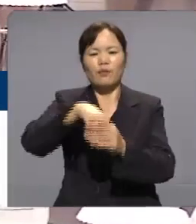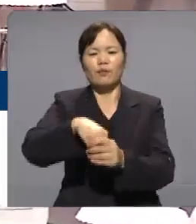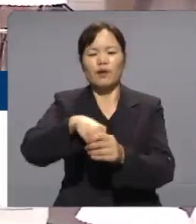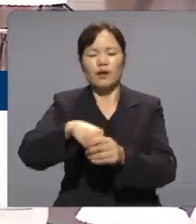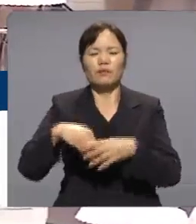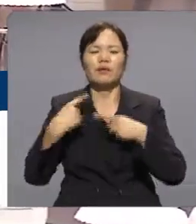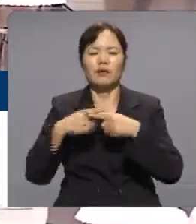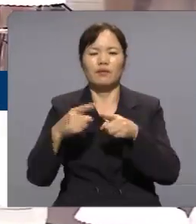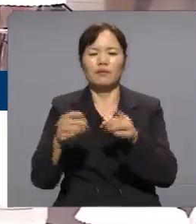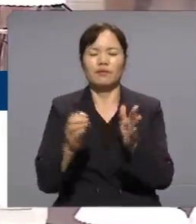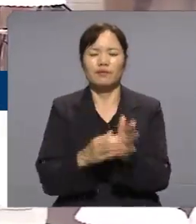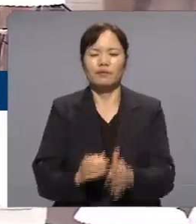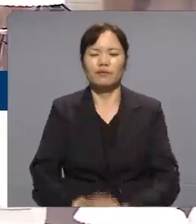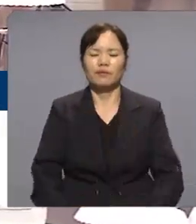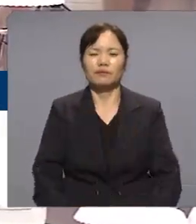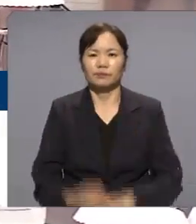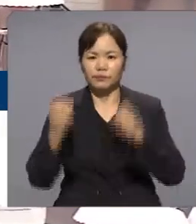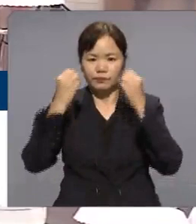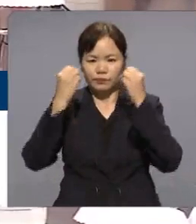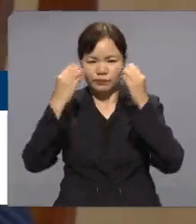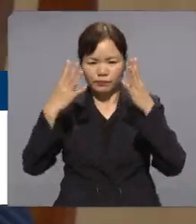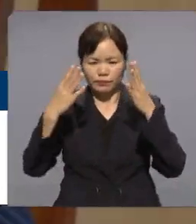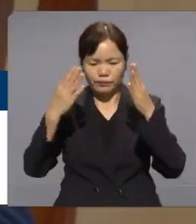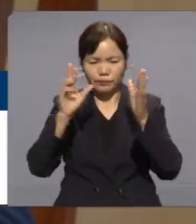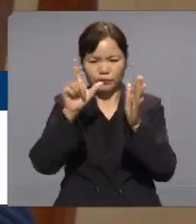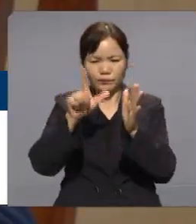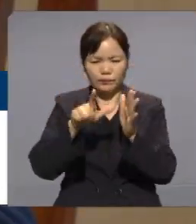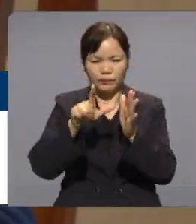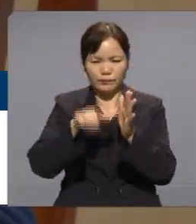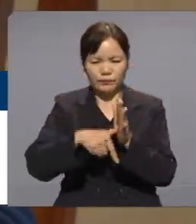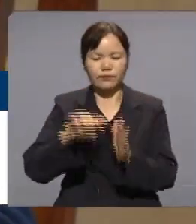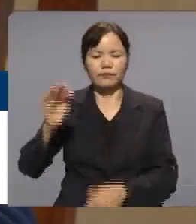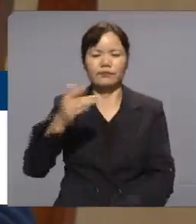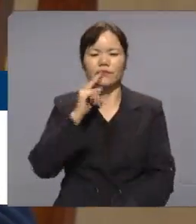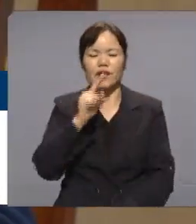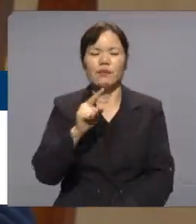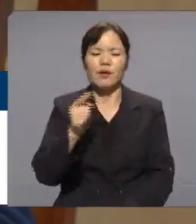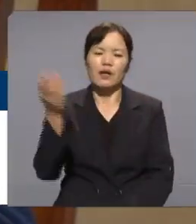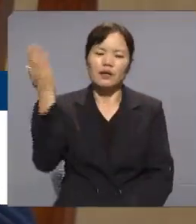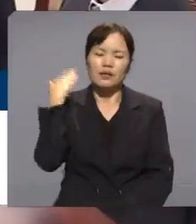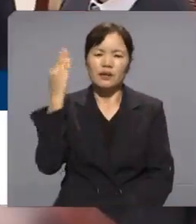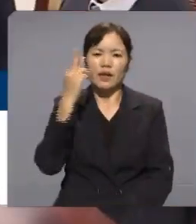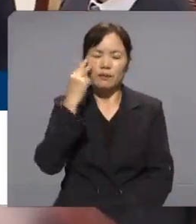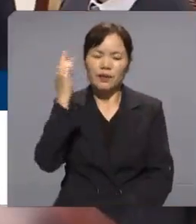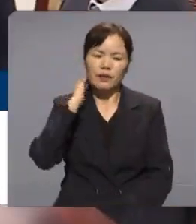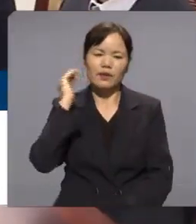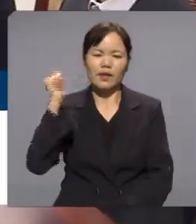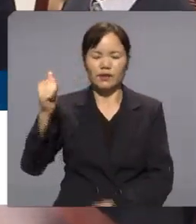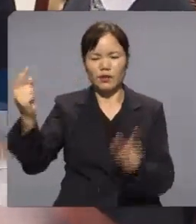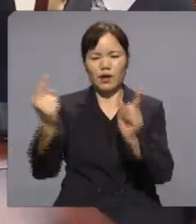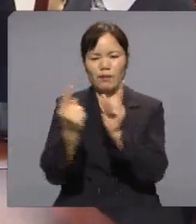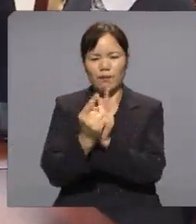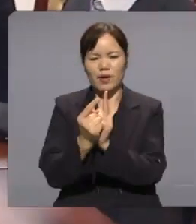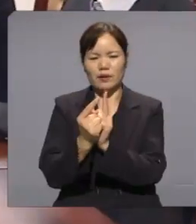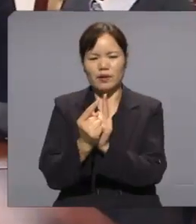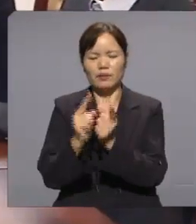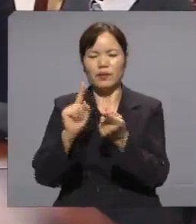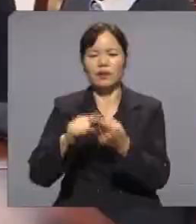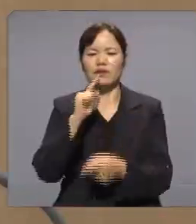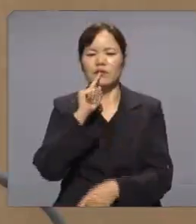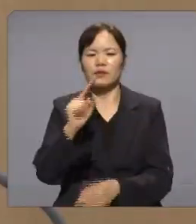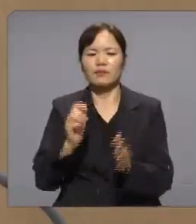것이라고 평가했습니다. 새로운 전기가 될 것이라면서 지난 바이든 대통령과의 만남도